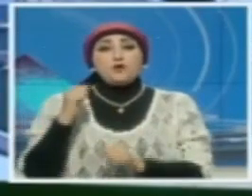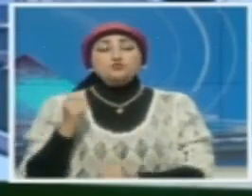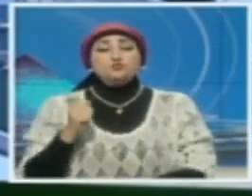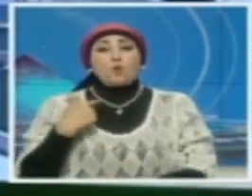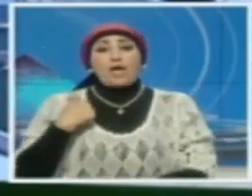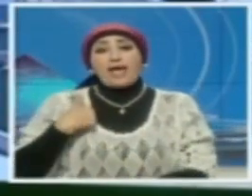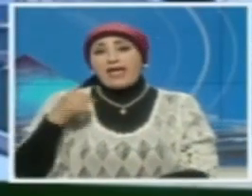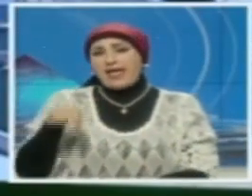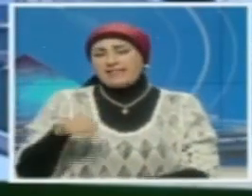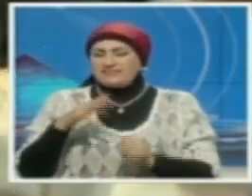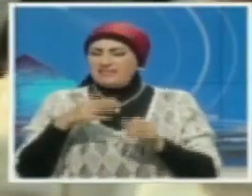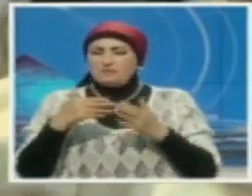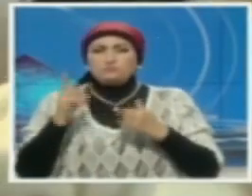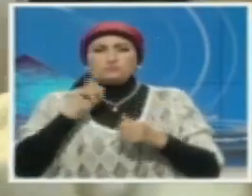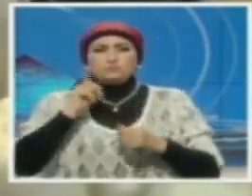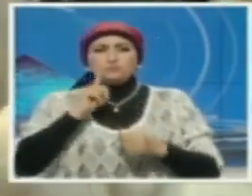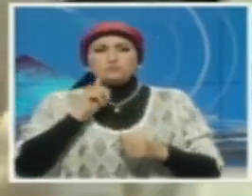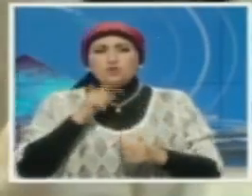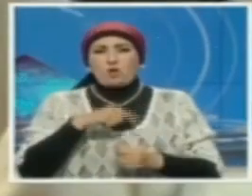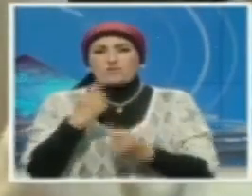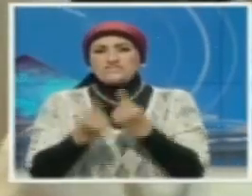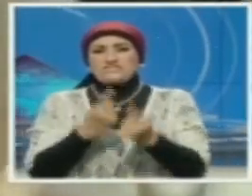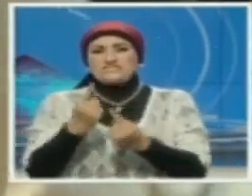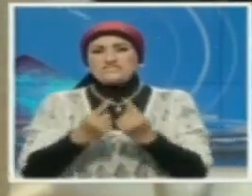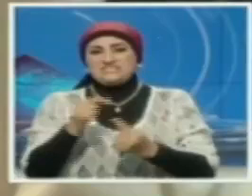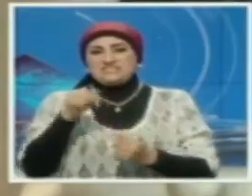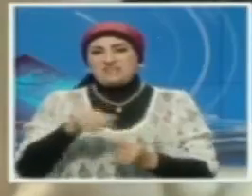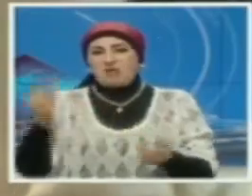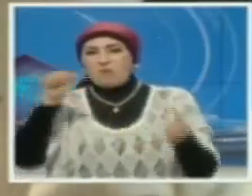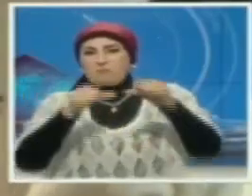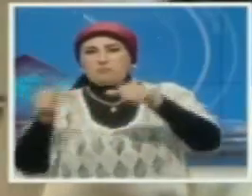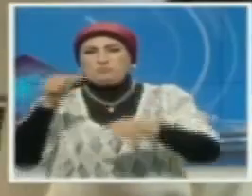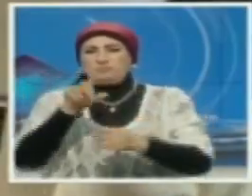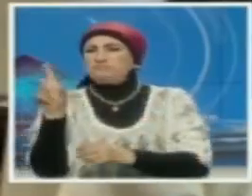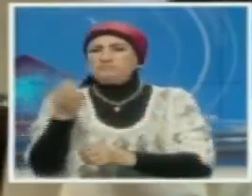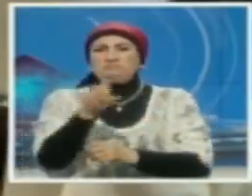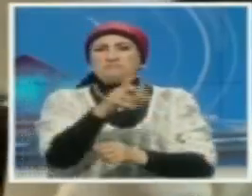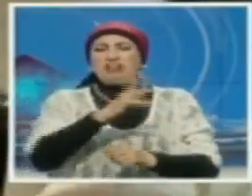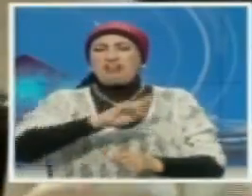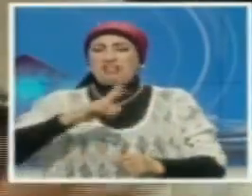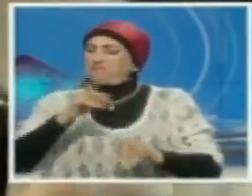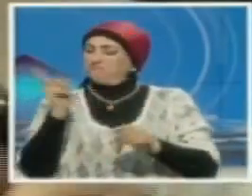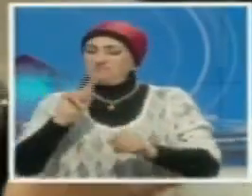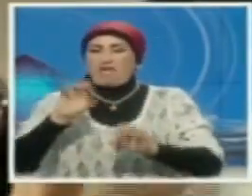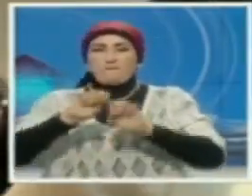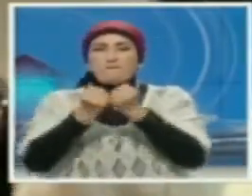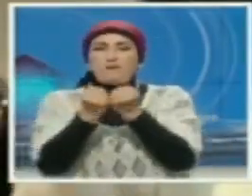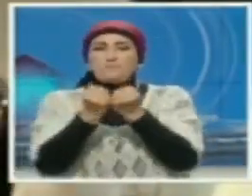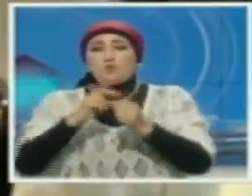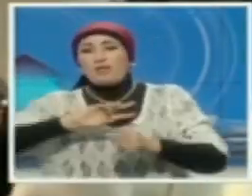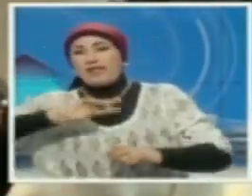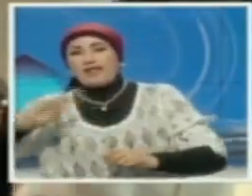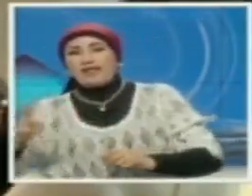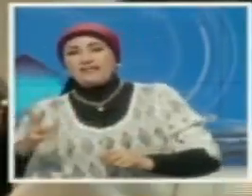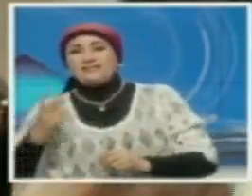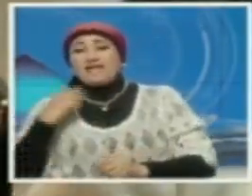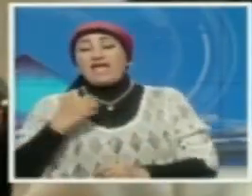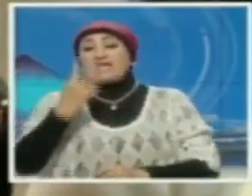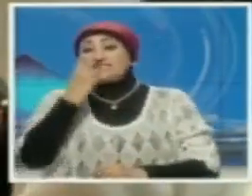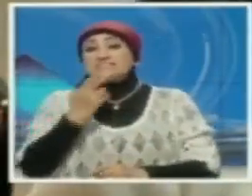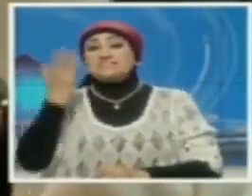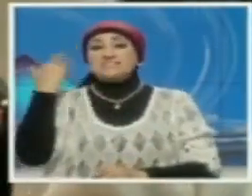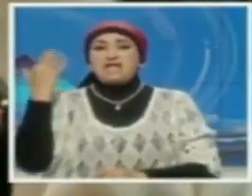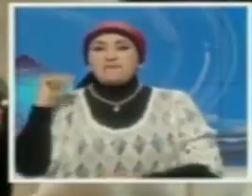احنا نبعد عن شكل الزراعة المليان كيماويات زي المبيدات والأسمدة الكيماوية، ونرجع للأشكال التقليدية أكتر اللي